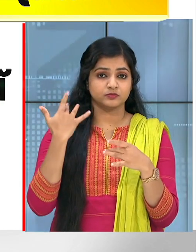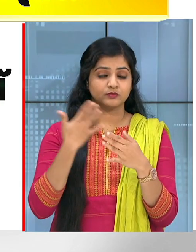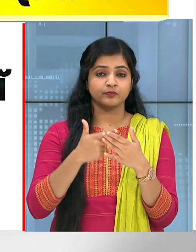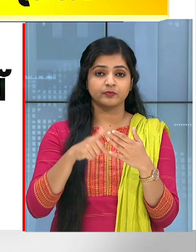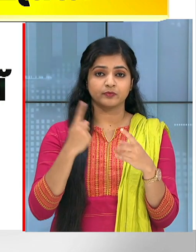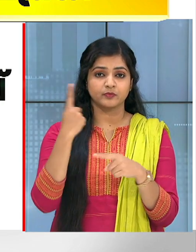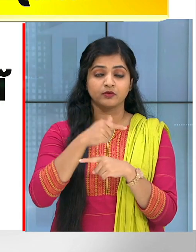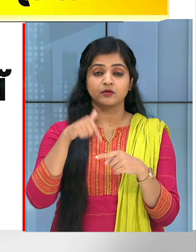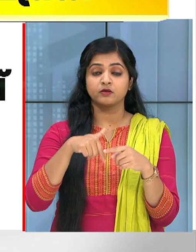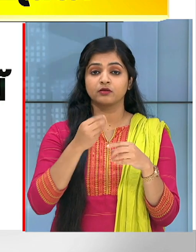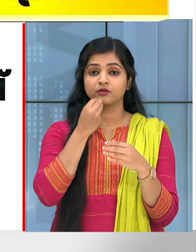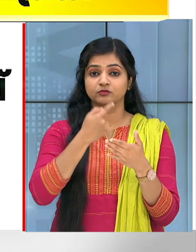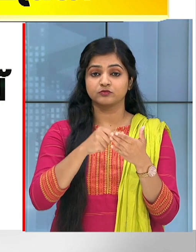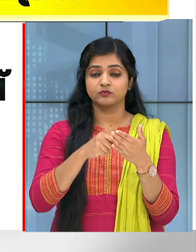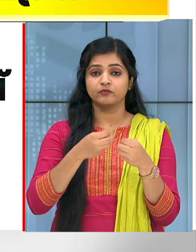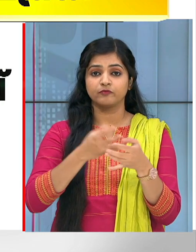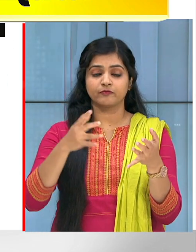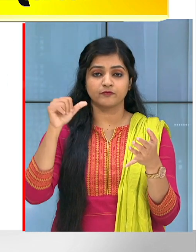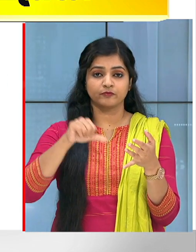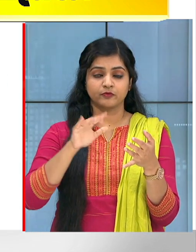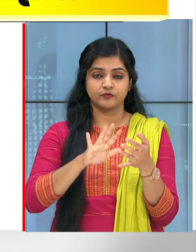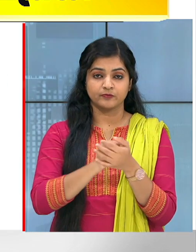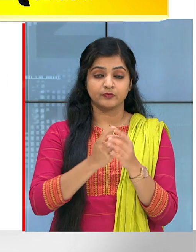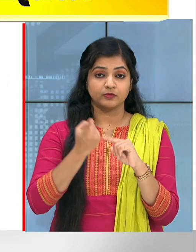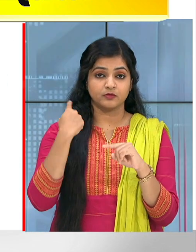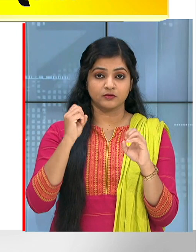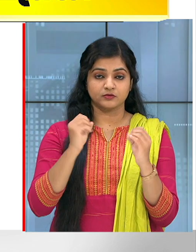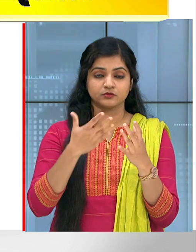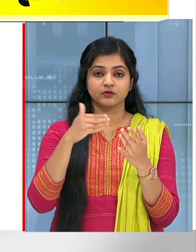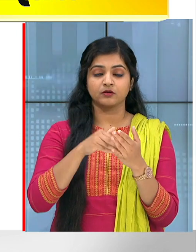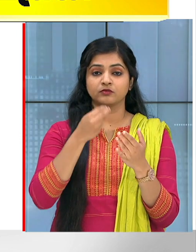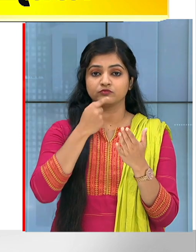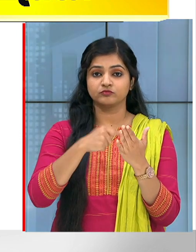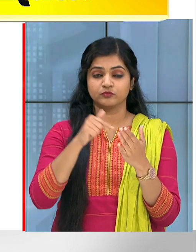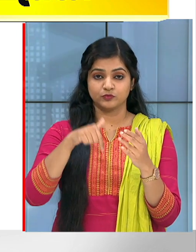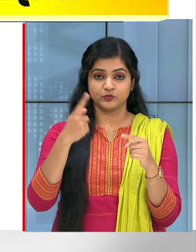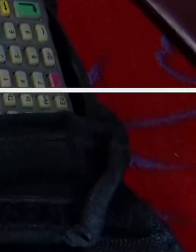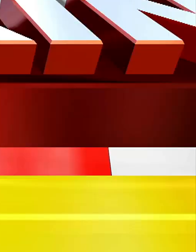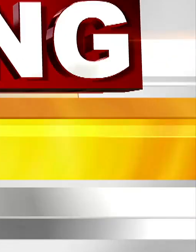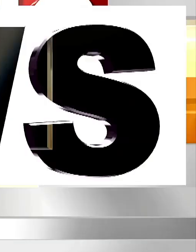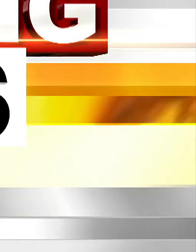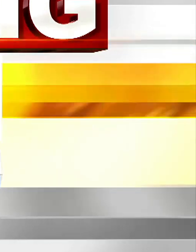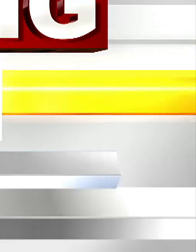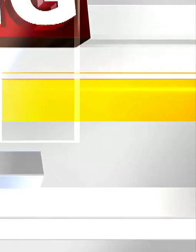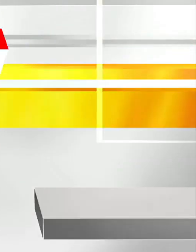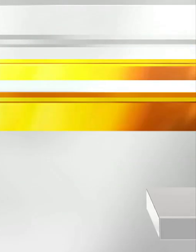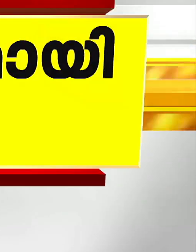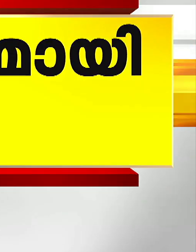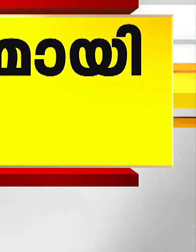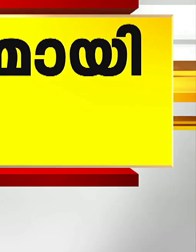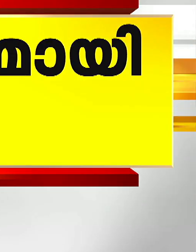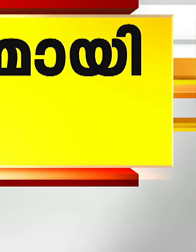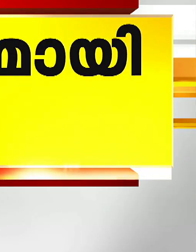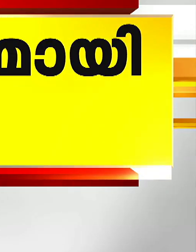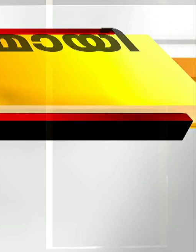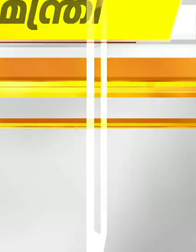അവതാളത്തിലായിരുന്നു. ഇന്നലെയാണ് റേഷൻ കടകൾ പൂർണ്ണമായും അടച്ചിടാനുള്ള തീരുമാനമെടുത്തത്. ഇന്നും നാളെയും റേഷൻ കടകൾ അടച്ചിടും എന്നുള്ളതാണ്